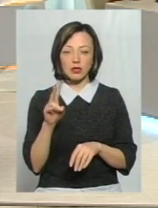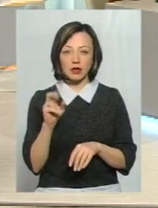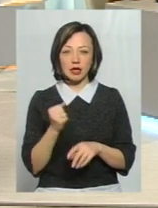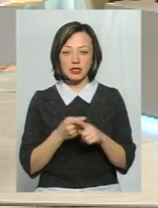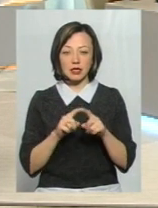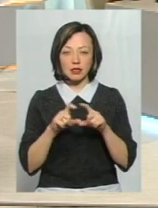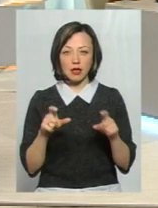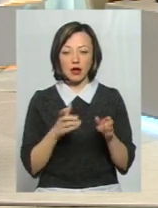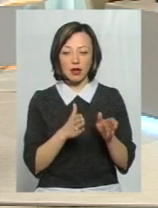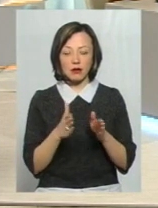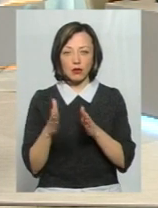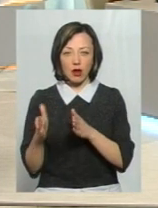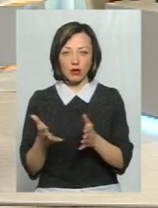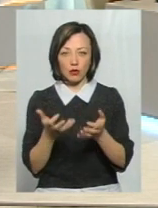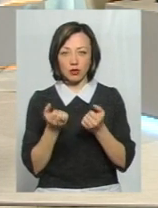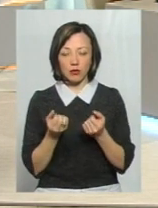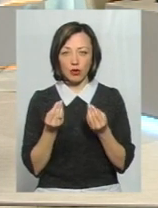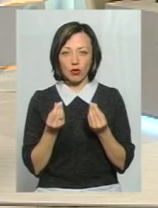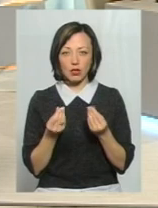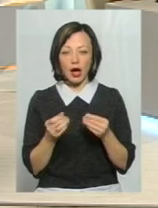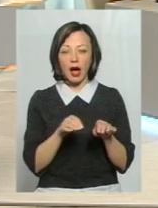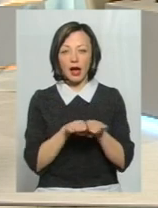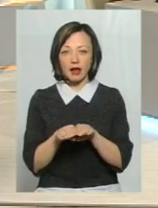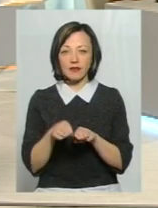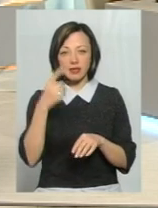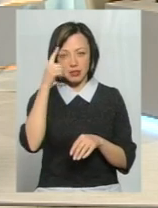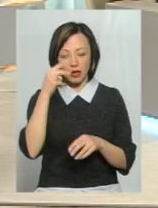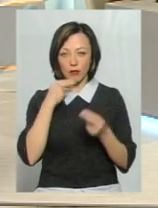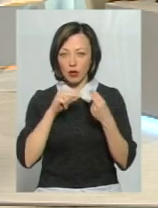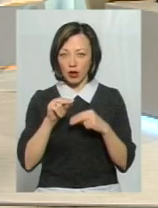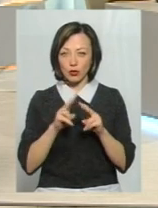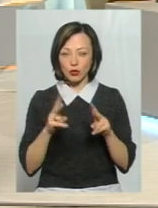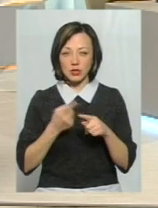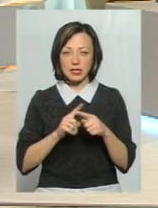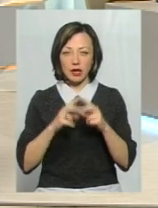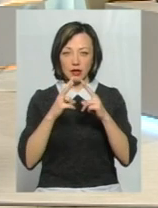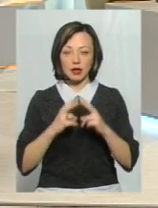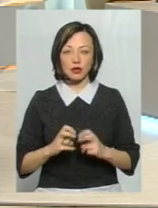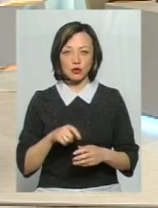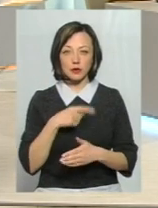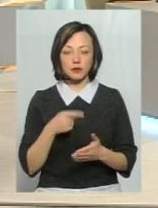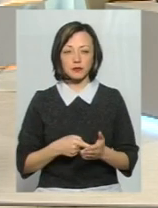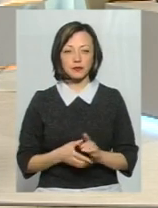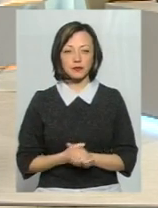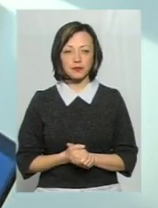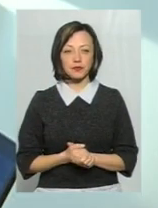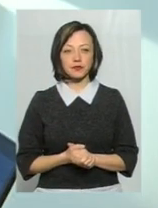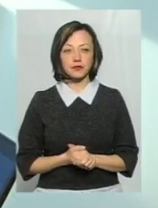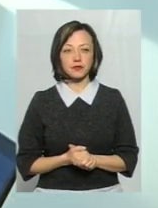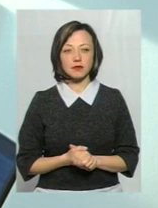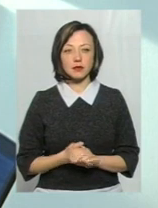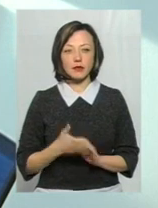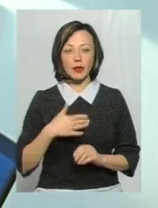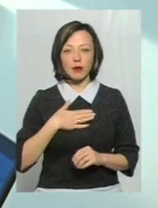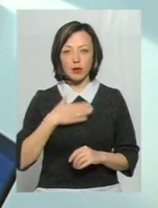регулярно отримує вливання з обласного бюджету. А рівень знань від того покращується? От хтось це аналізує? Ви знаєте, моя точка зору не